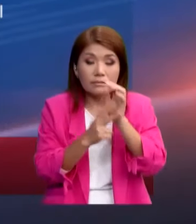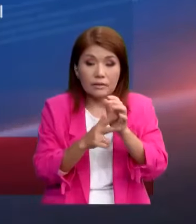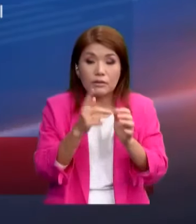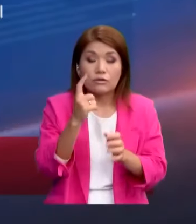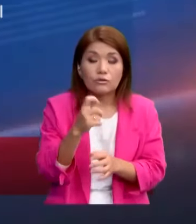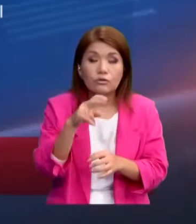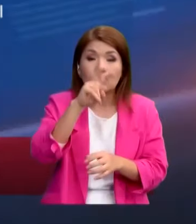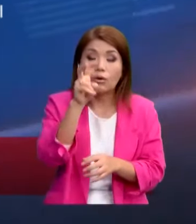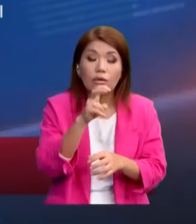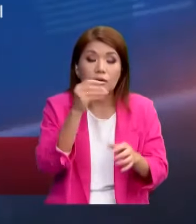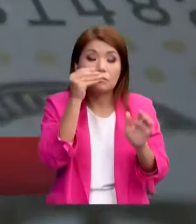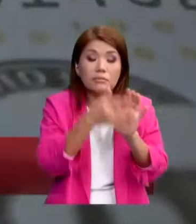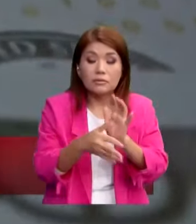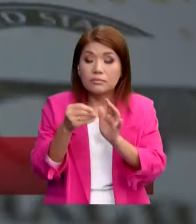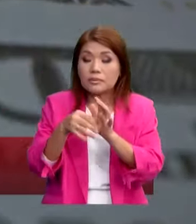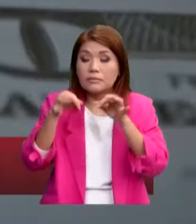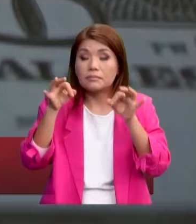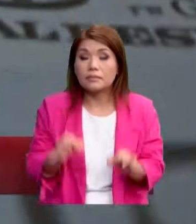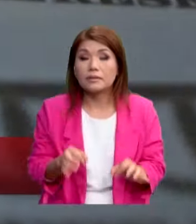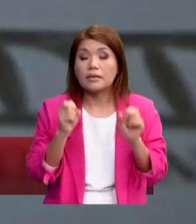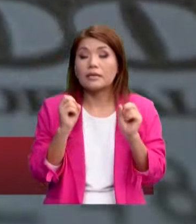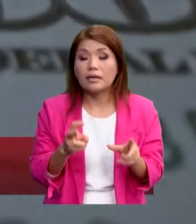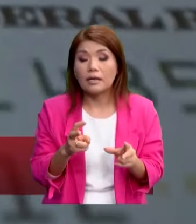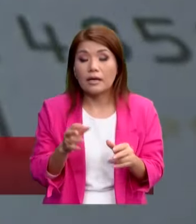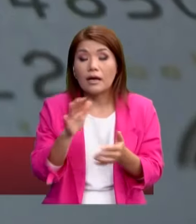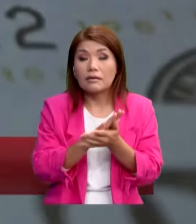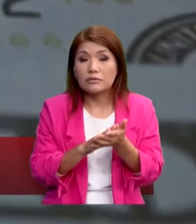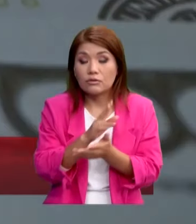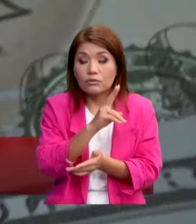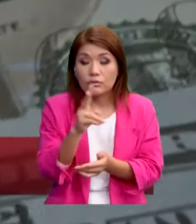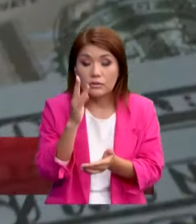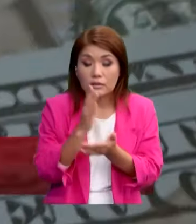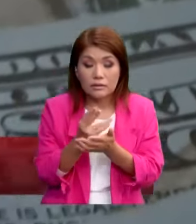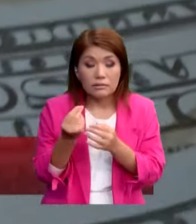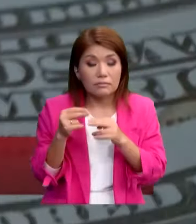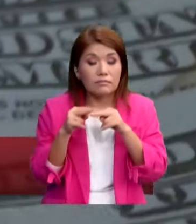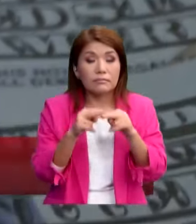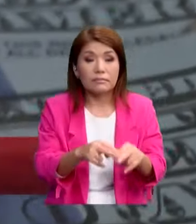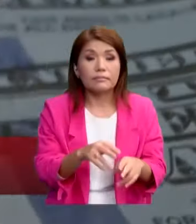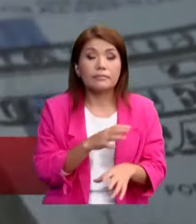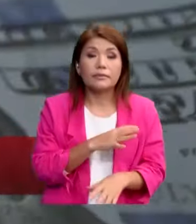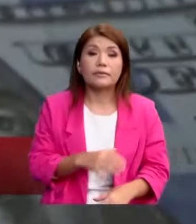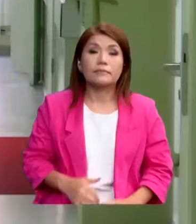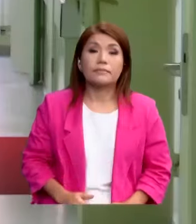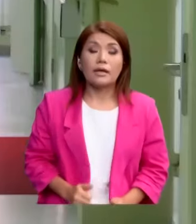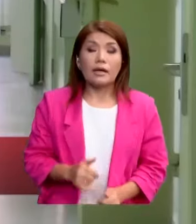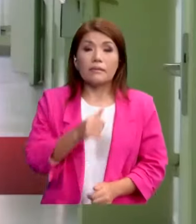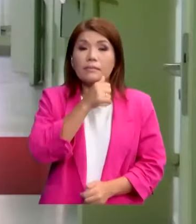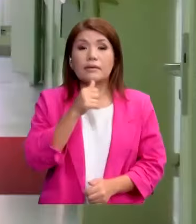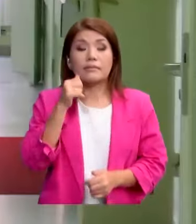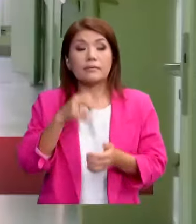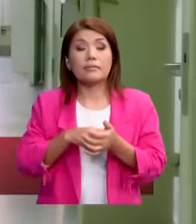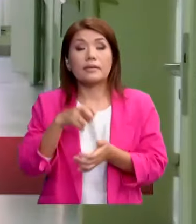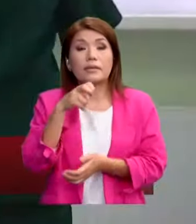долларды қалай жұмсайтынын шешуі тиіс. Бірақ қордың ақшасы жоқ адамдарға да аударылып кеткен болып шықты. Арнамызға анонимді хат